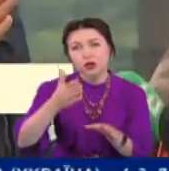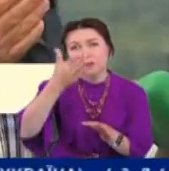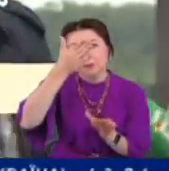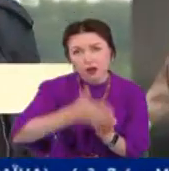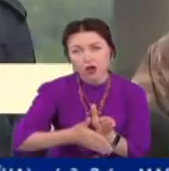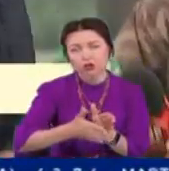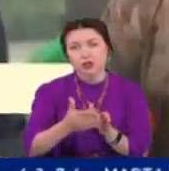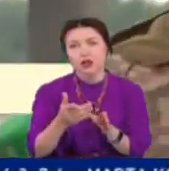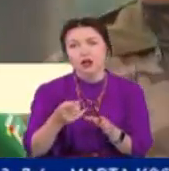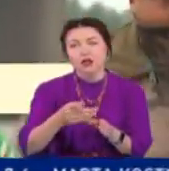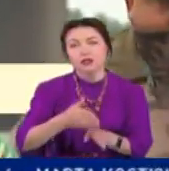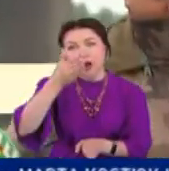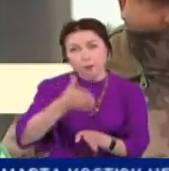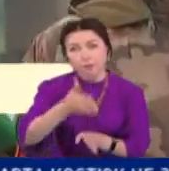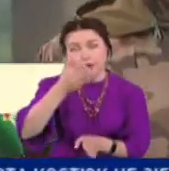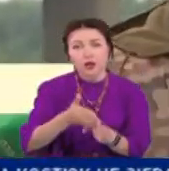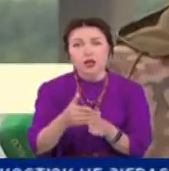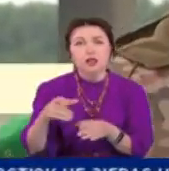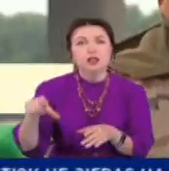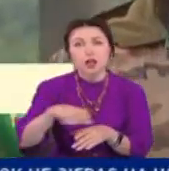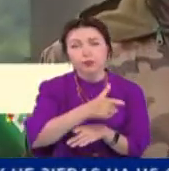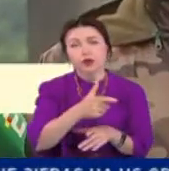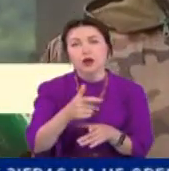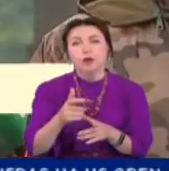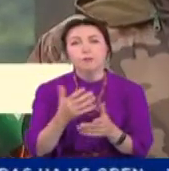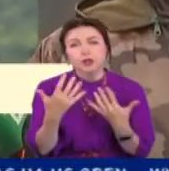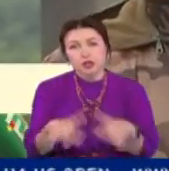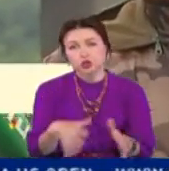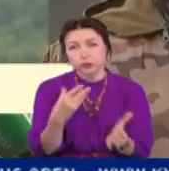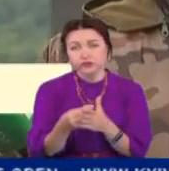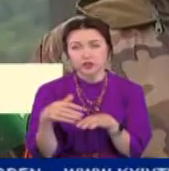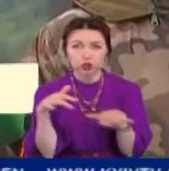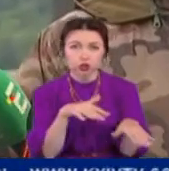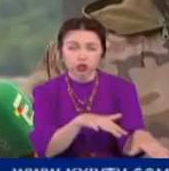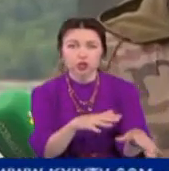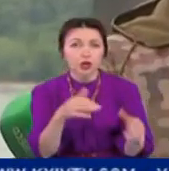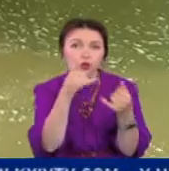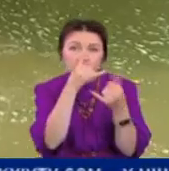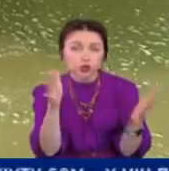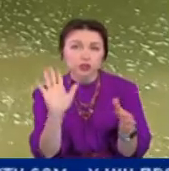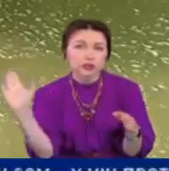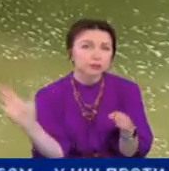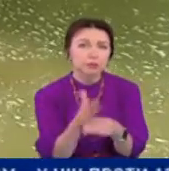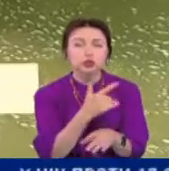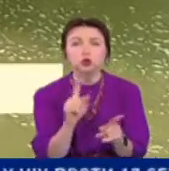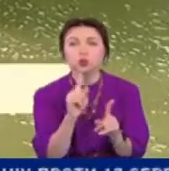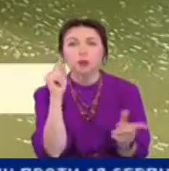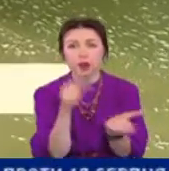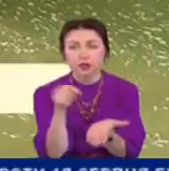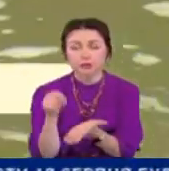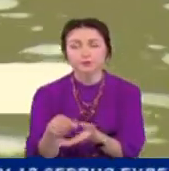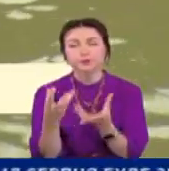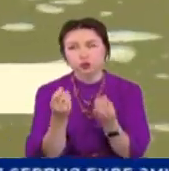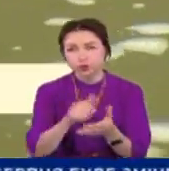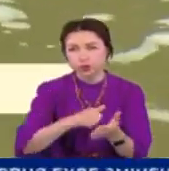дамбами. Дніпр втратив власне течіння. І він не в стані змити те, що в нього попадає. Ще однією причиною